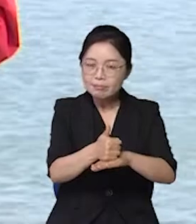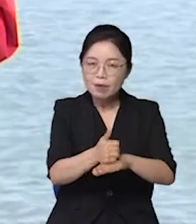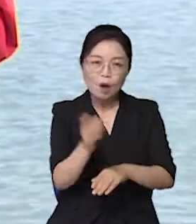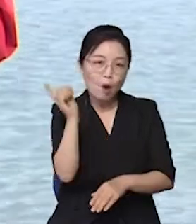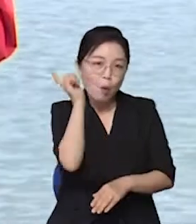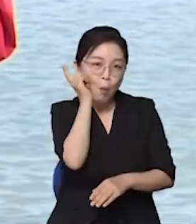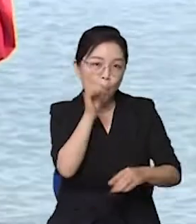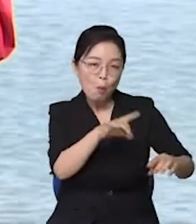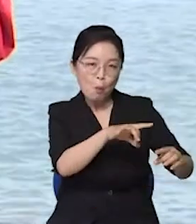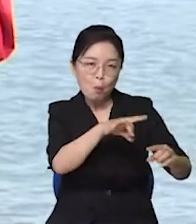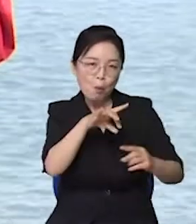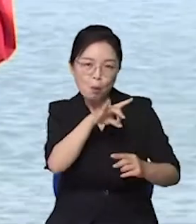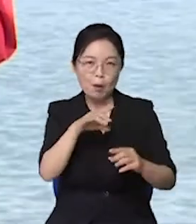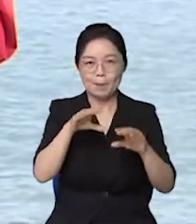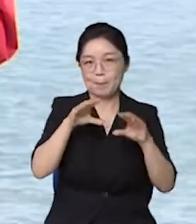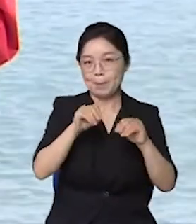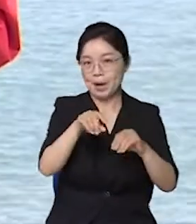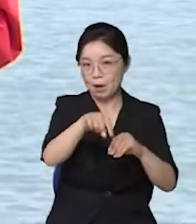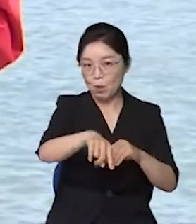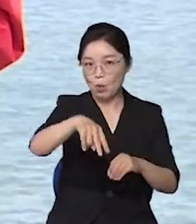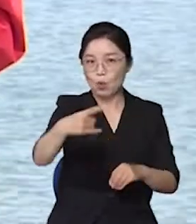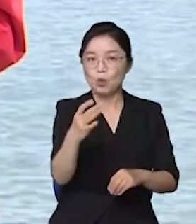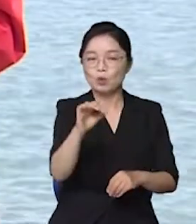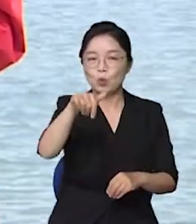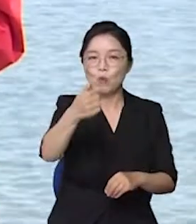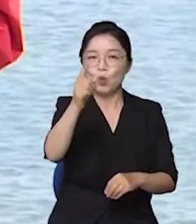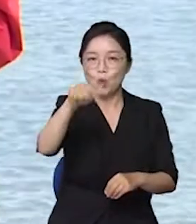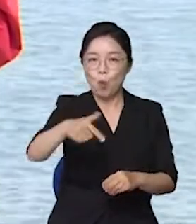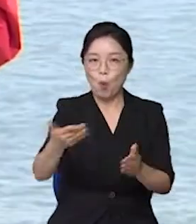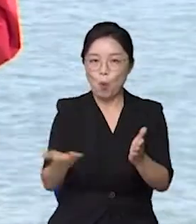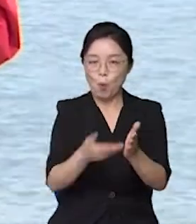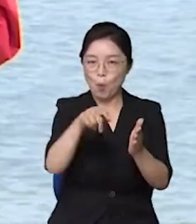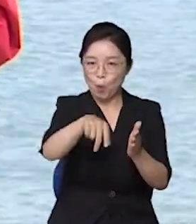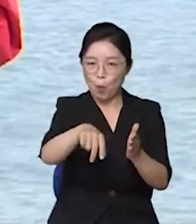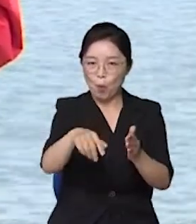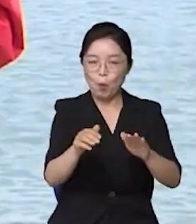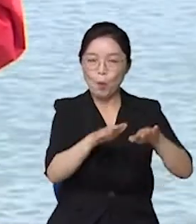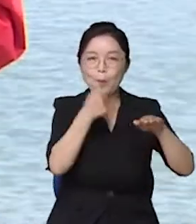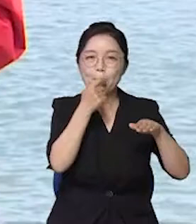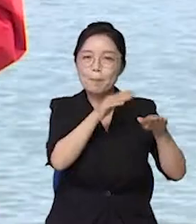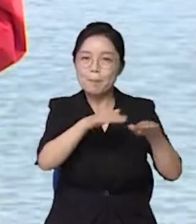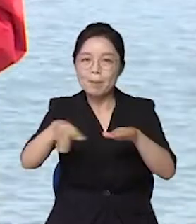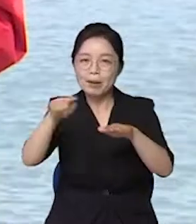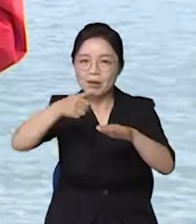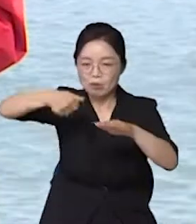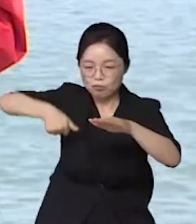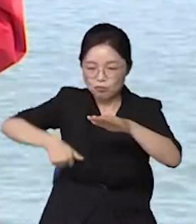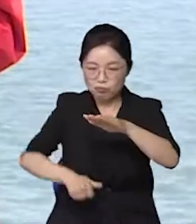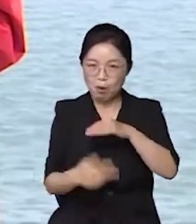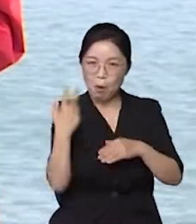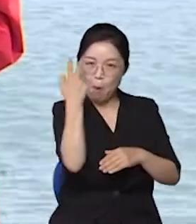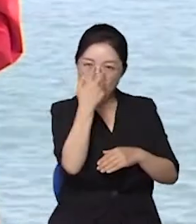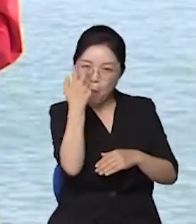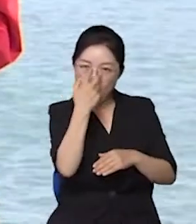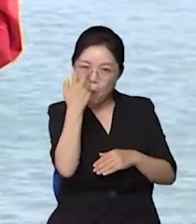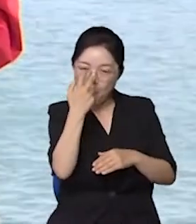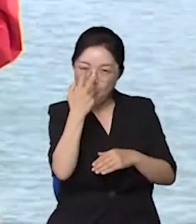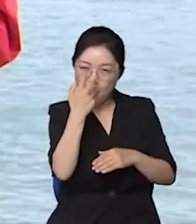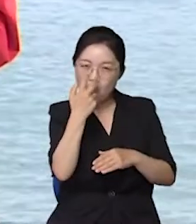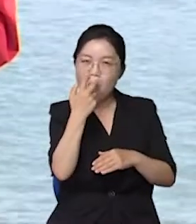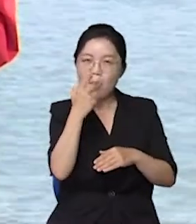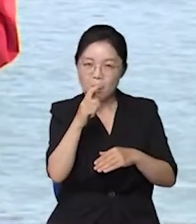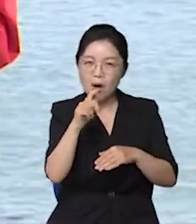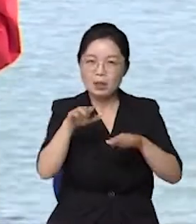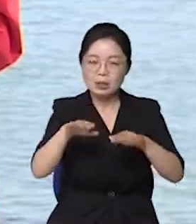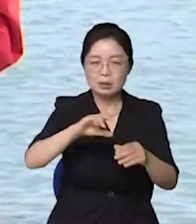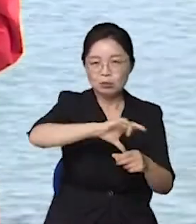휴대전화 신호가 잡혔던 완도 송곡선착장 인근 바다에 잠수부를 투입하는 등 150여 명의 인력을 동원해